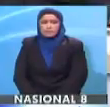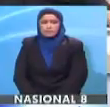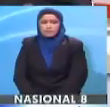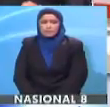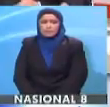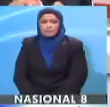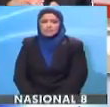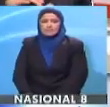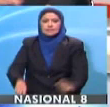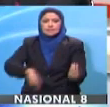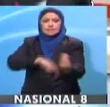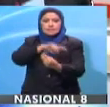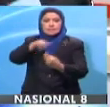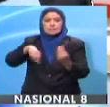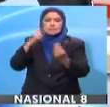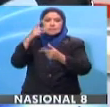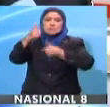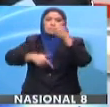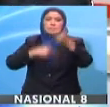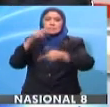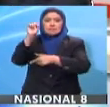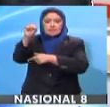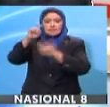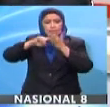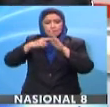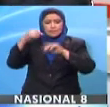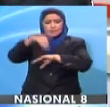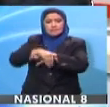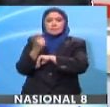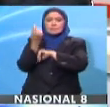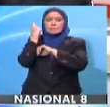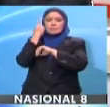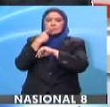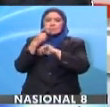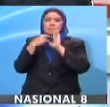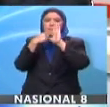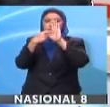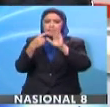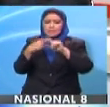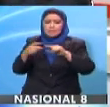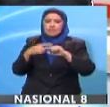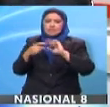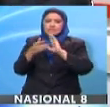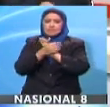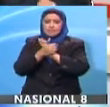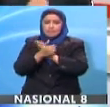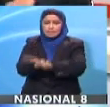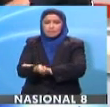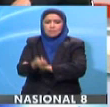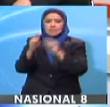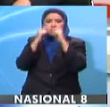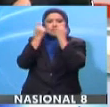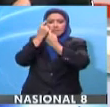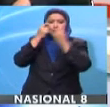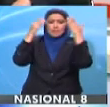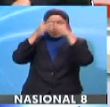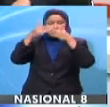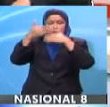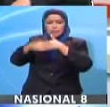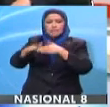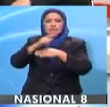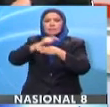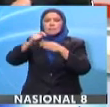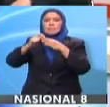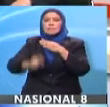kemahiranusingan kedua Li bermula mal pengasaan tok gajah selaku peneraju selepas tamat 12 perlawanan